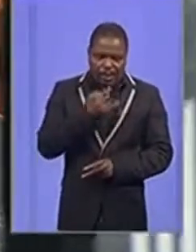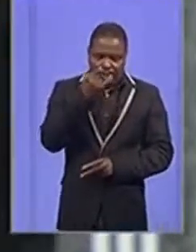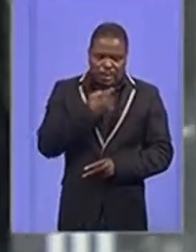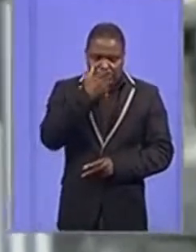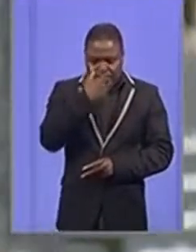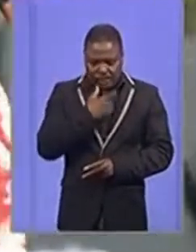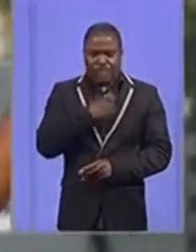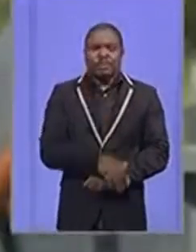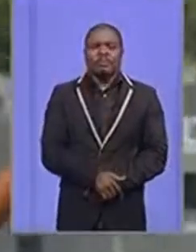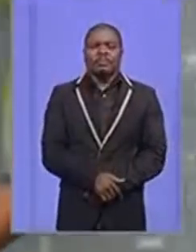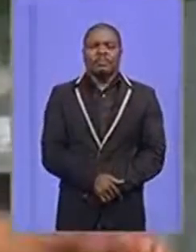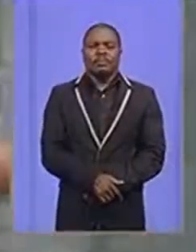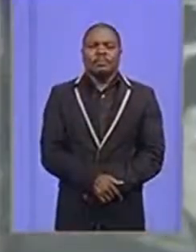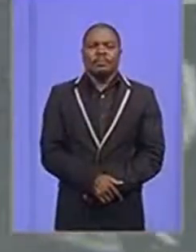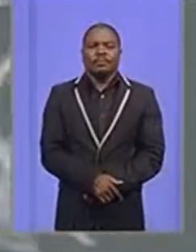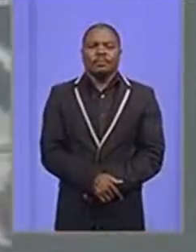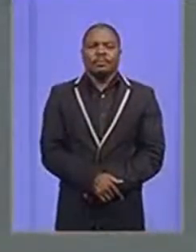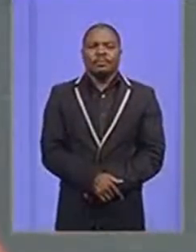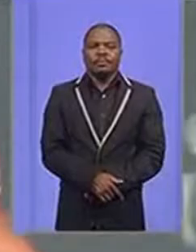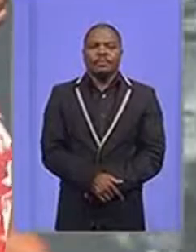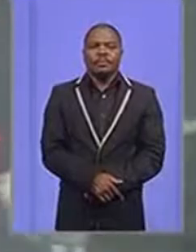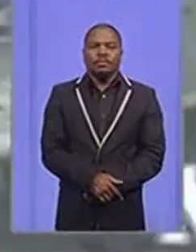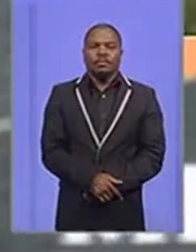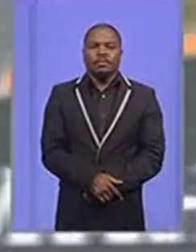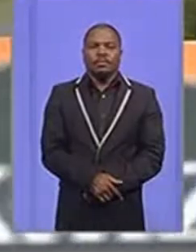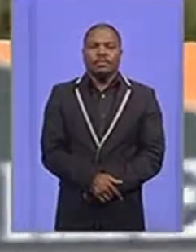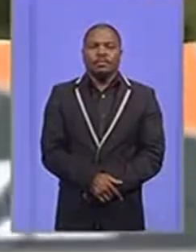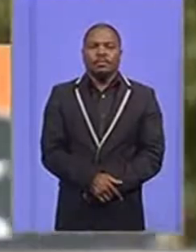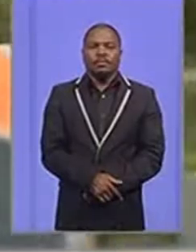gape. Ke Magaketla Mohlabe wa ditaba tša SABC Dobsonville ka Soweto.